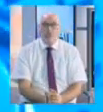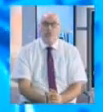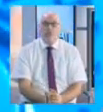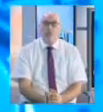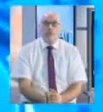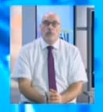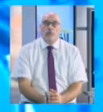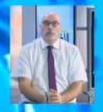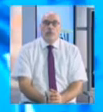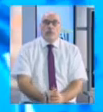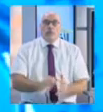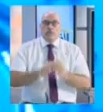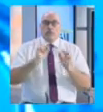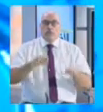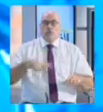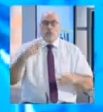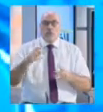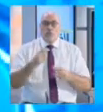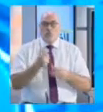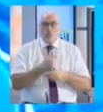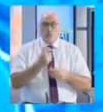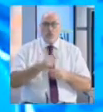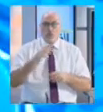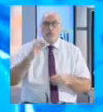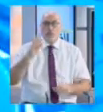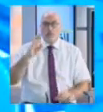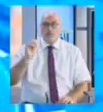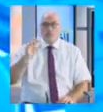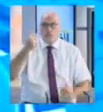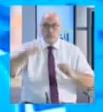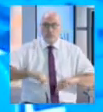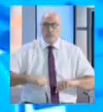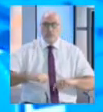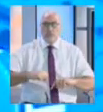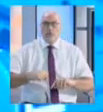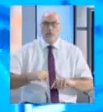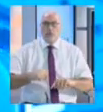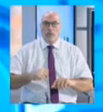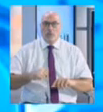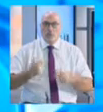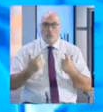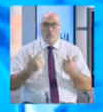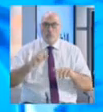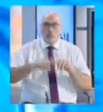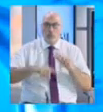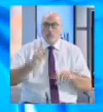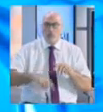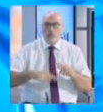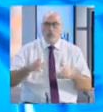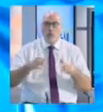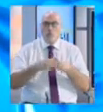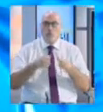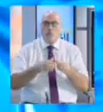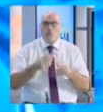وبمقر الوحدة الرئيسية للحماية المدنية للطرف اطلع الوزير الأول عن كتاب على الإمكانيات المسخرة من قبل وحدات